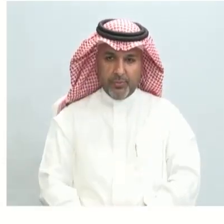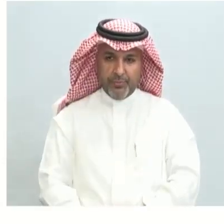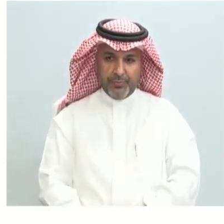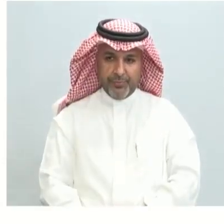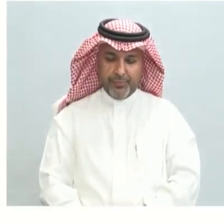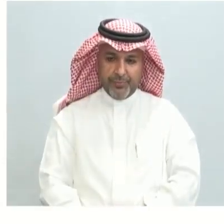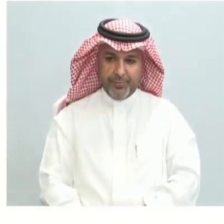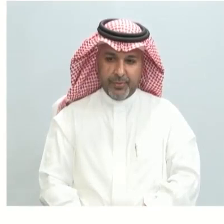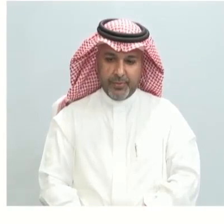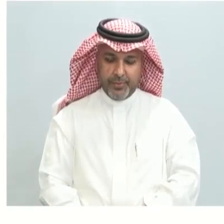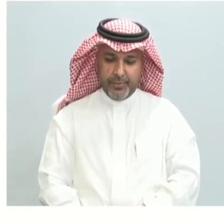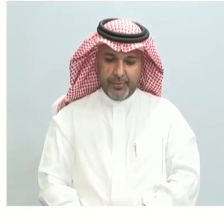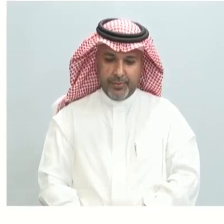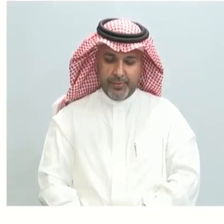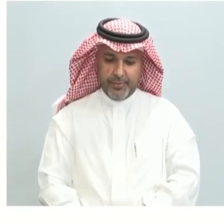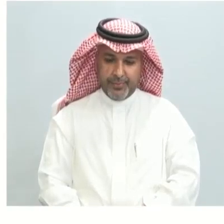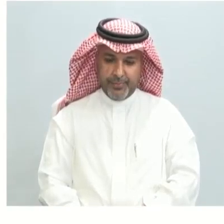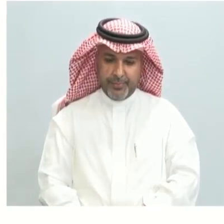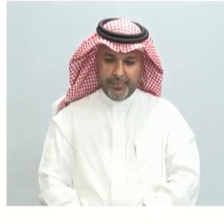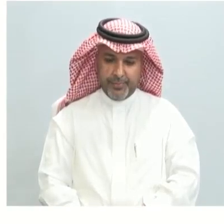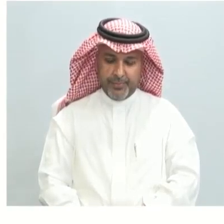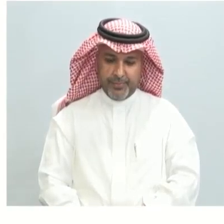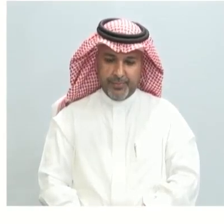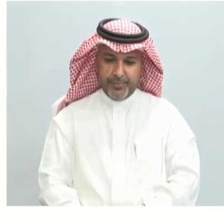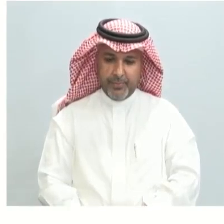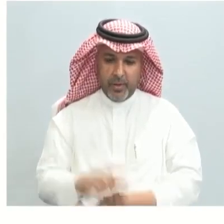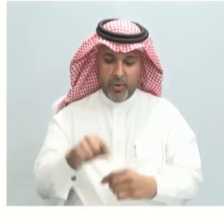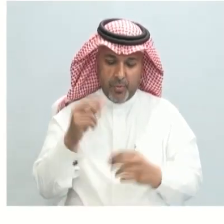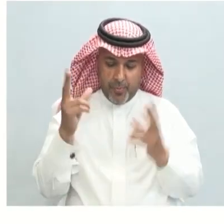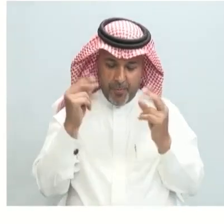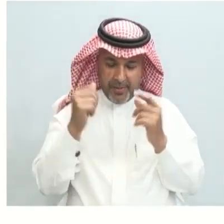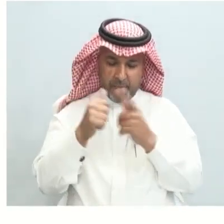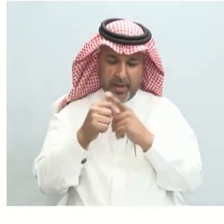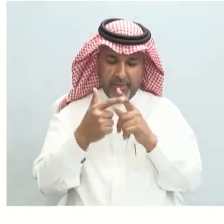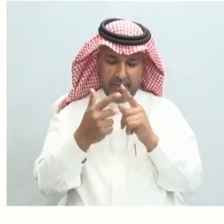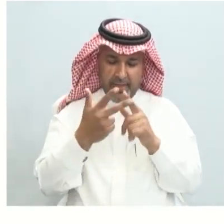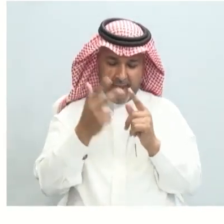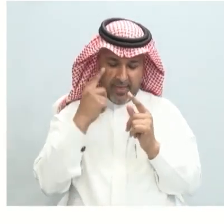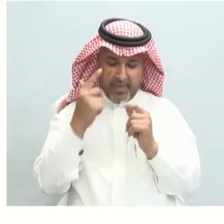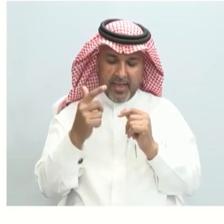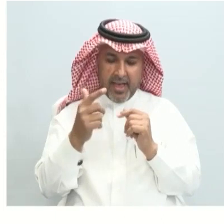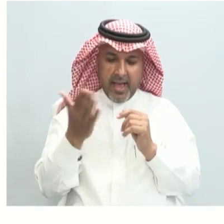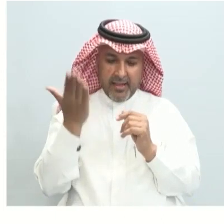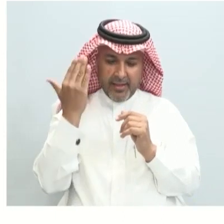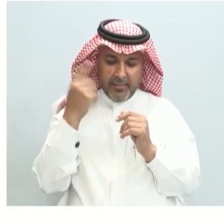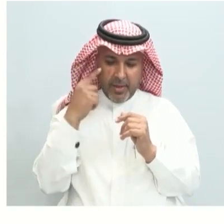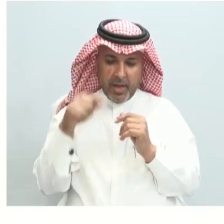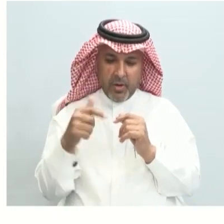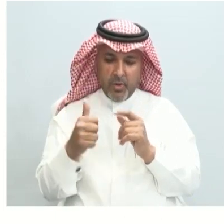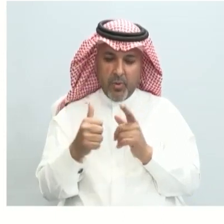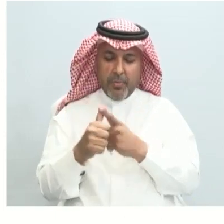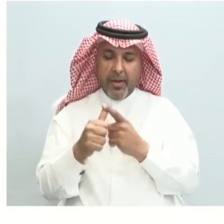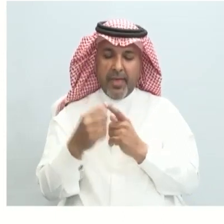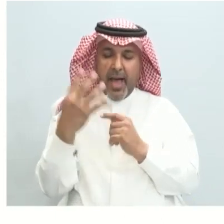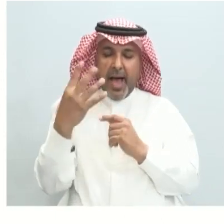اليوم. طبعاً في الدرس السابق تعرفنا على الفقرة الأولى والثانية واليوم إن شاء الله حنتكلم عن تمثيل الموقف بدالة دورية وتمثيل